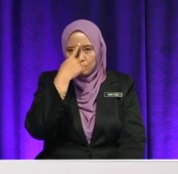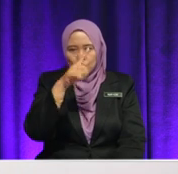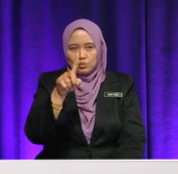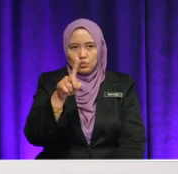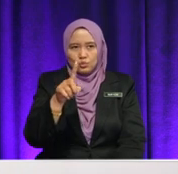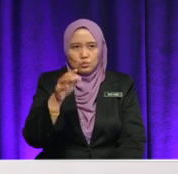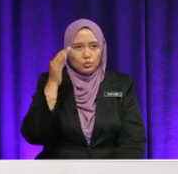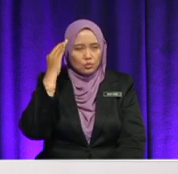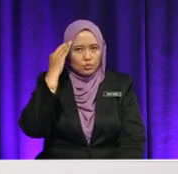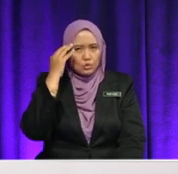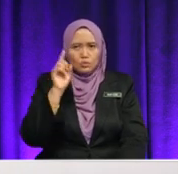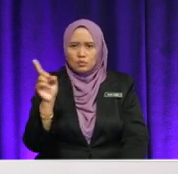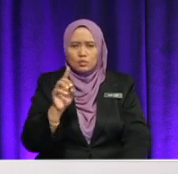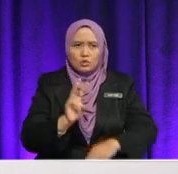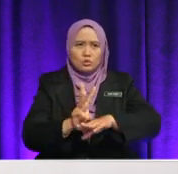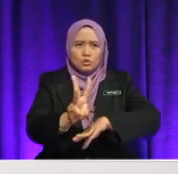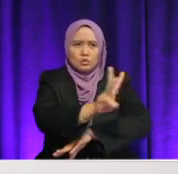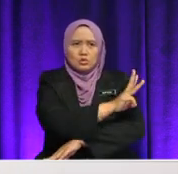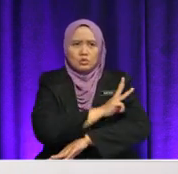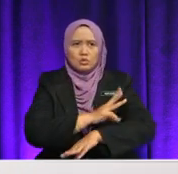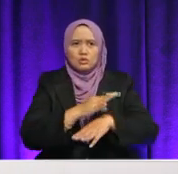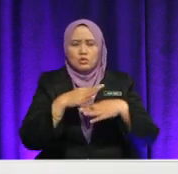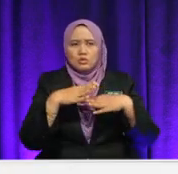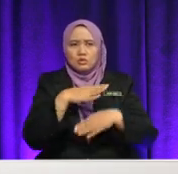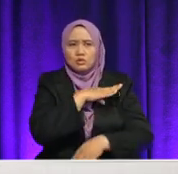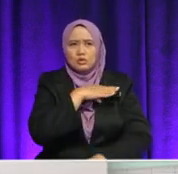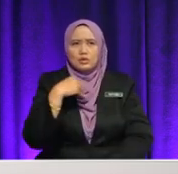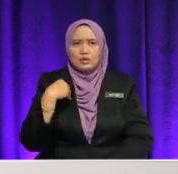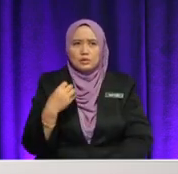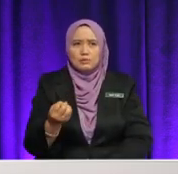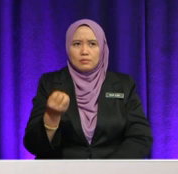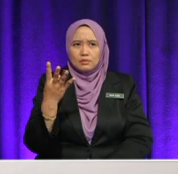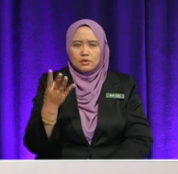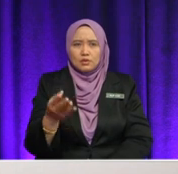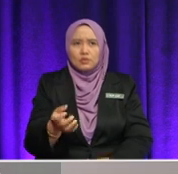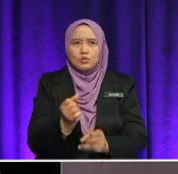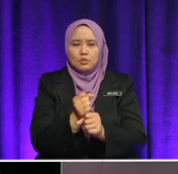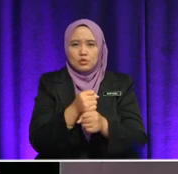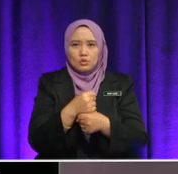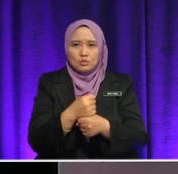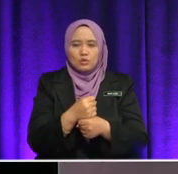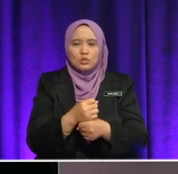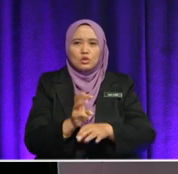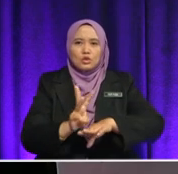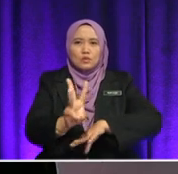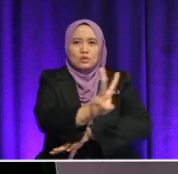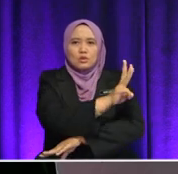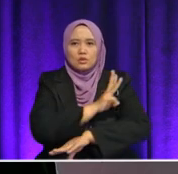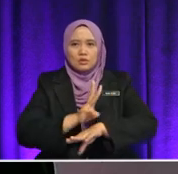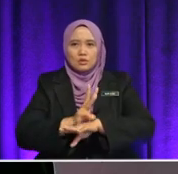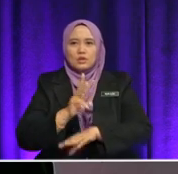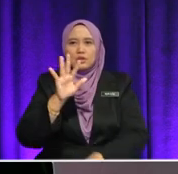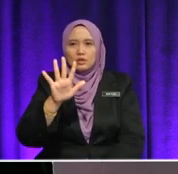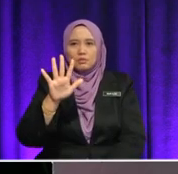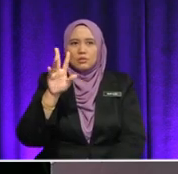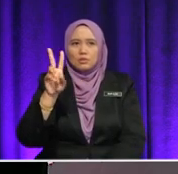dan berapa jumlah kawasan yang ditentukan 52 kawasan dan kawasan inilah